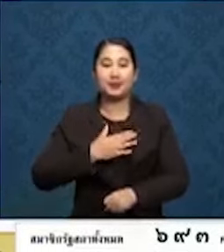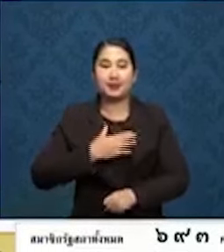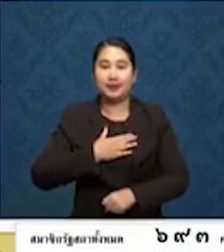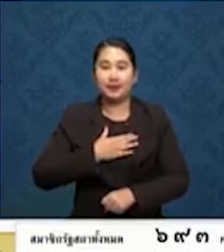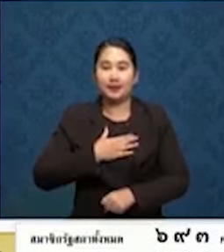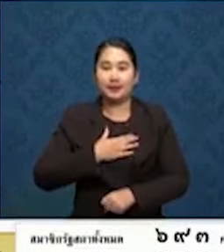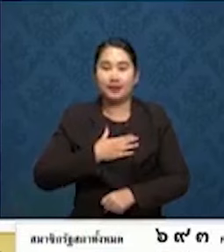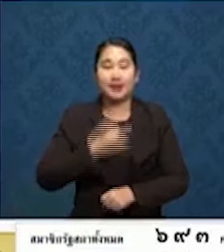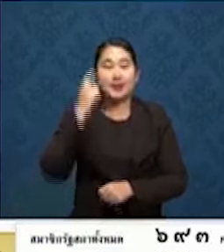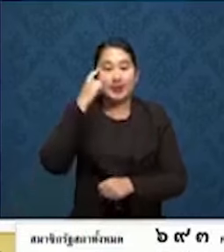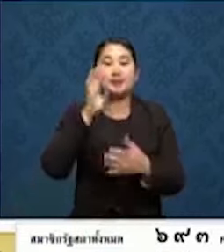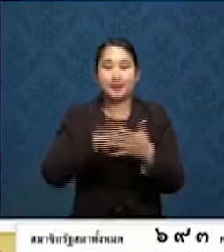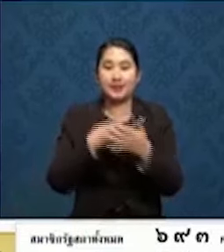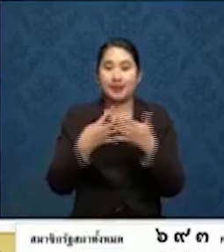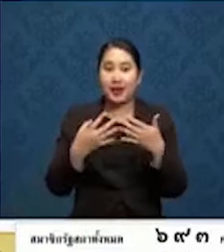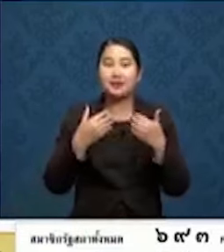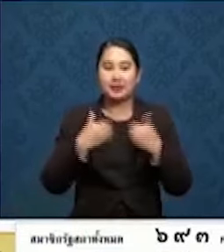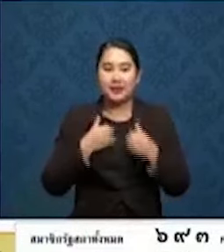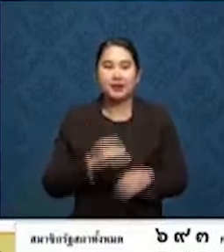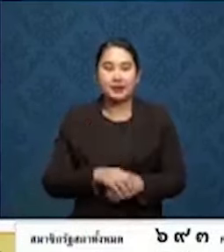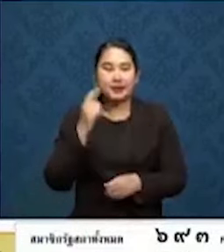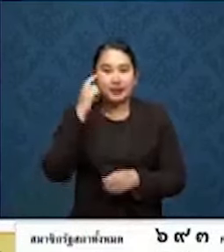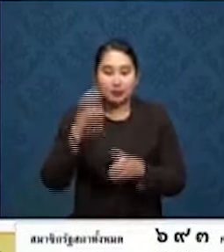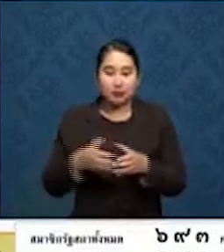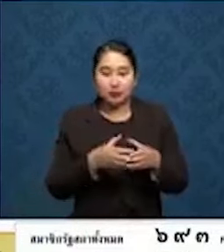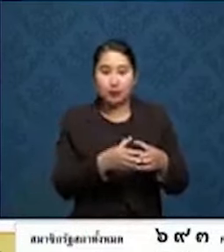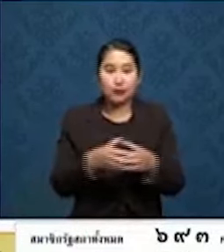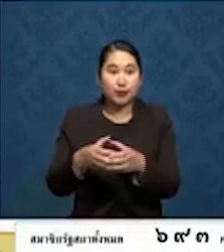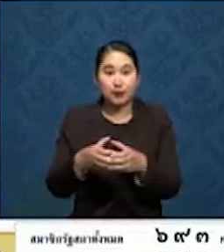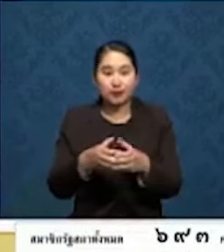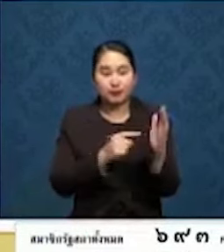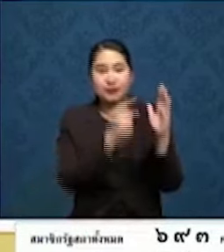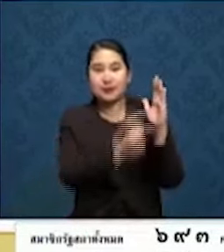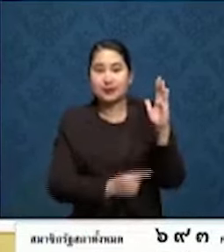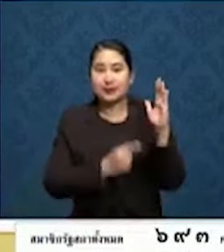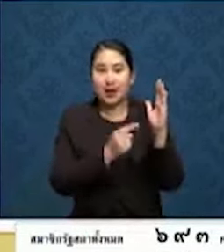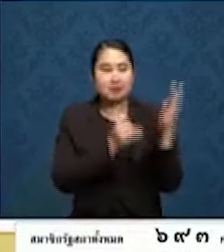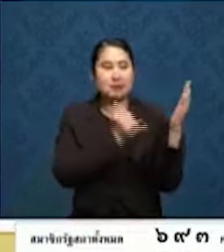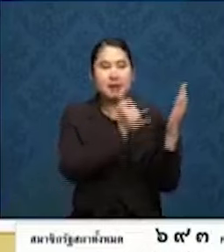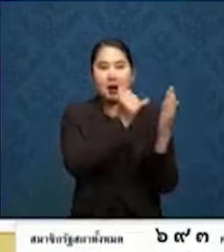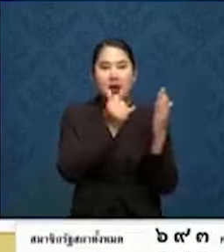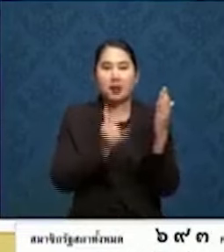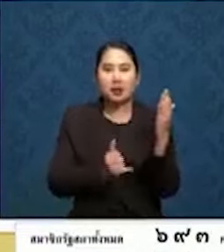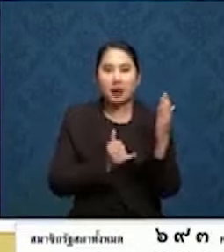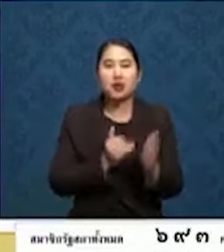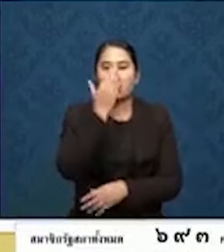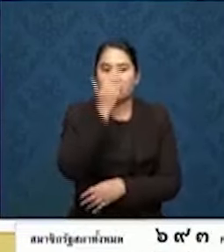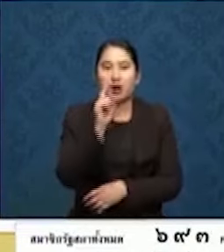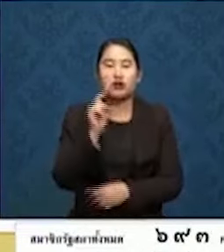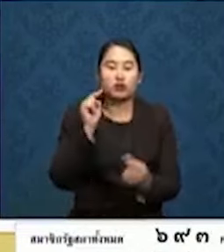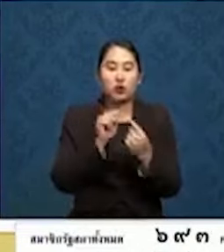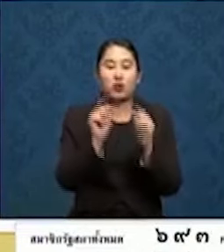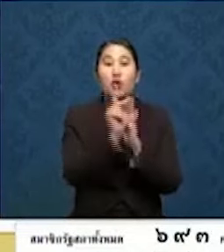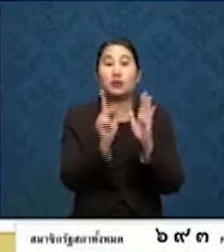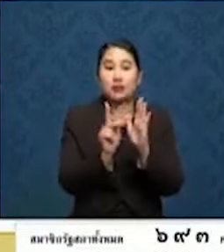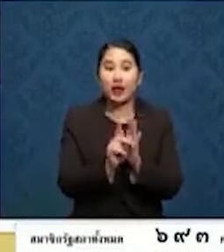ระทรวงไหนเขาก็สั่งได้ประเด็นที่สองที่แย่ไปกว่านั้นคืออะไรรู้ไหมครับท่านไม่รู้เลยว่าวันนี้เนี่ยสถานการณ์เผชิญภัยพิ